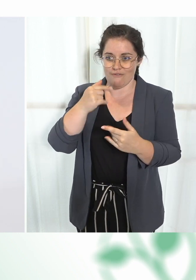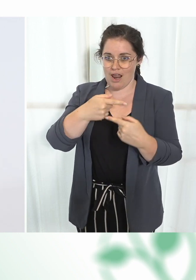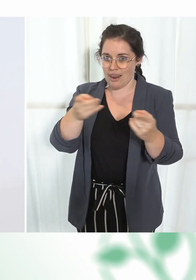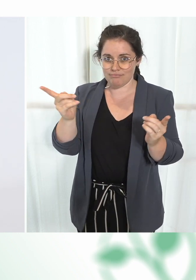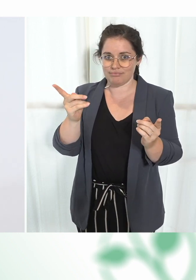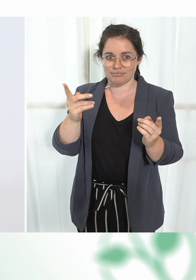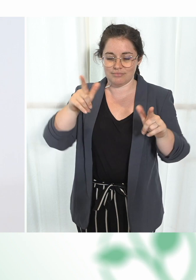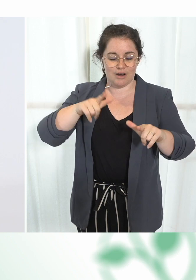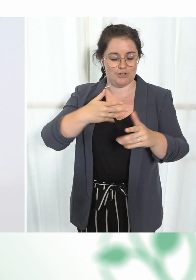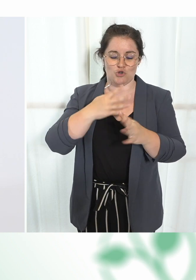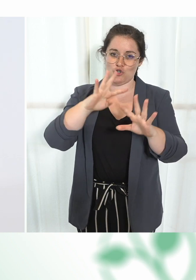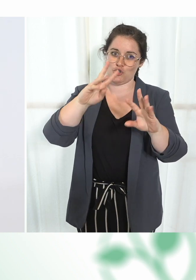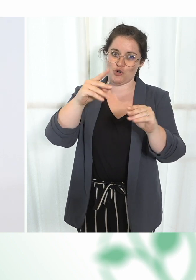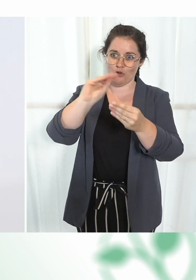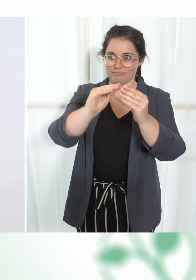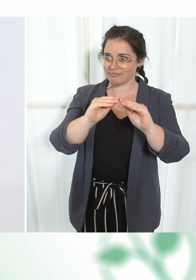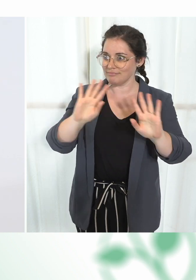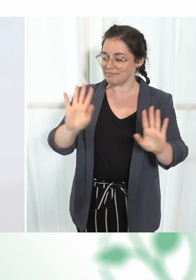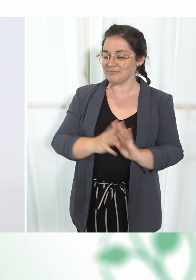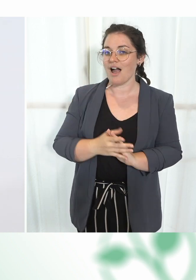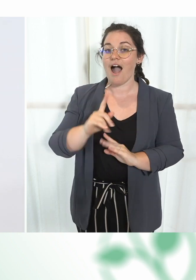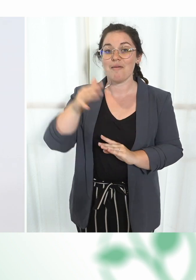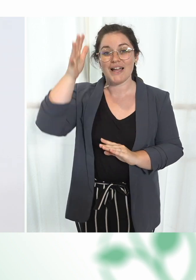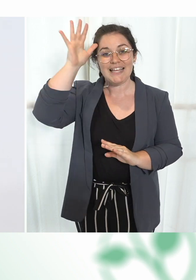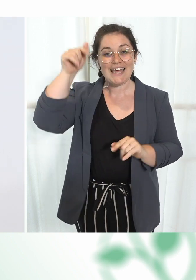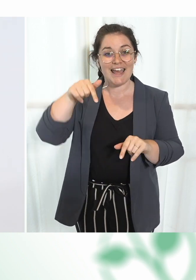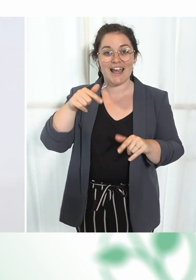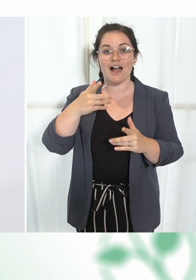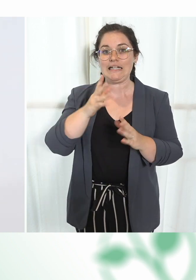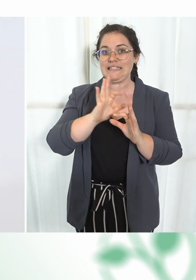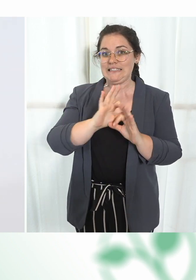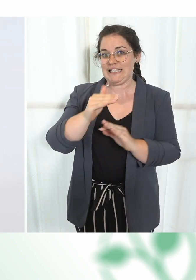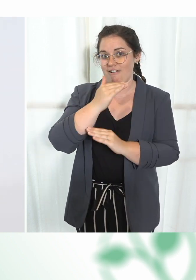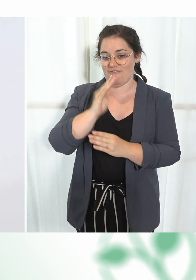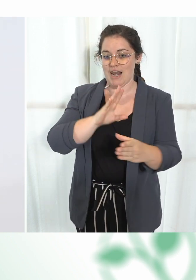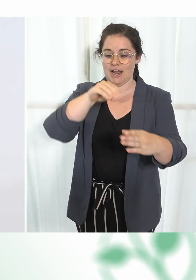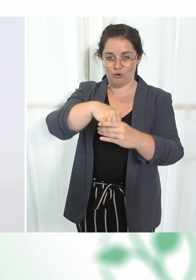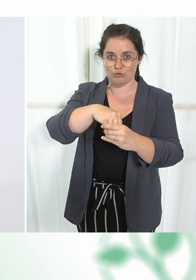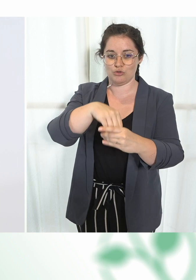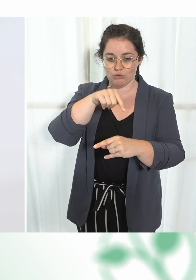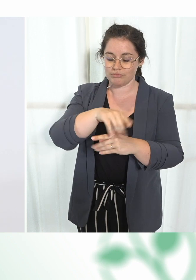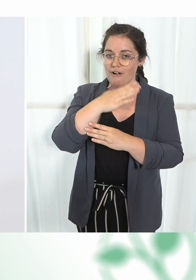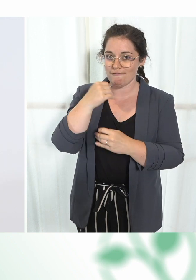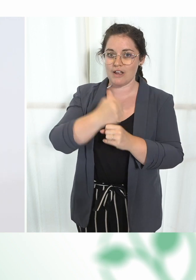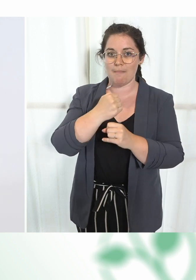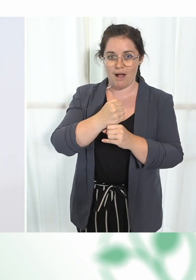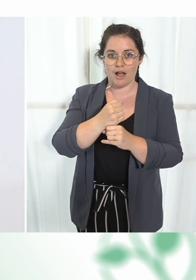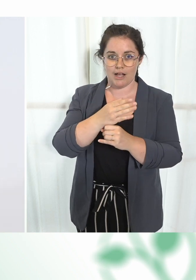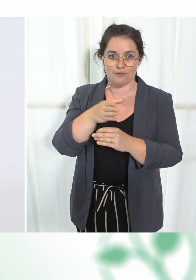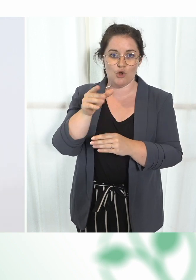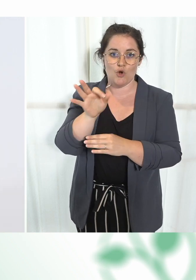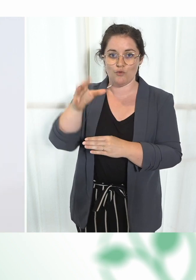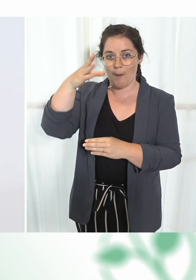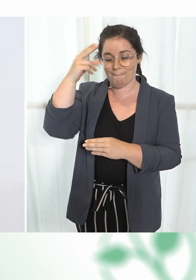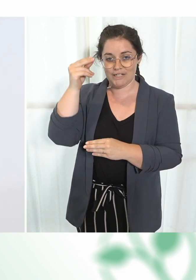die Location so schön hergerichtet wurde. Aber IKEA macht wahnsinnig viel in der Inklusion von Menschen mit Behinderung und vor allem